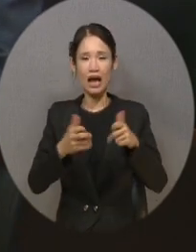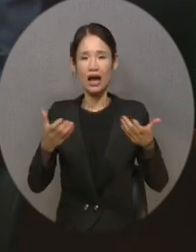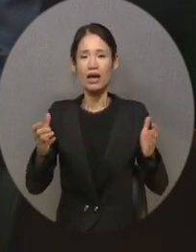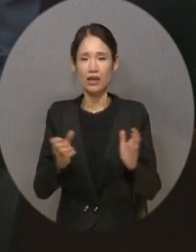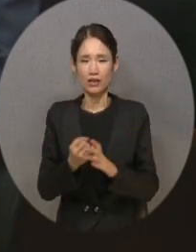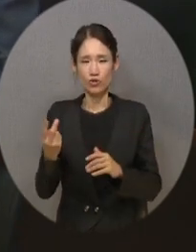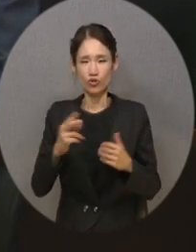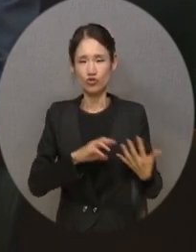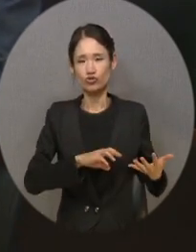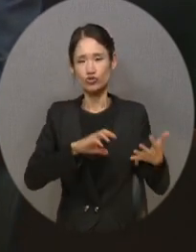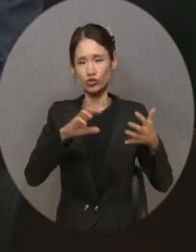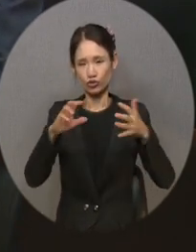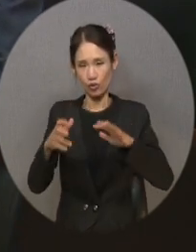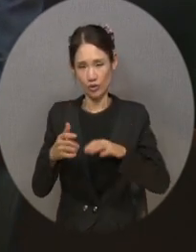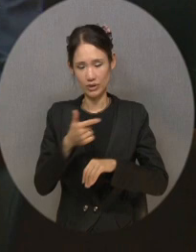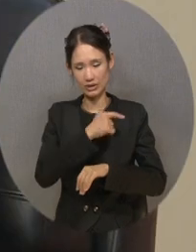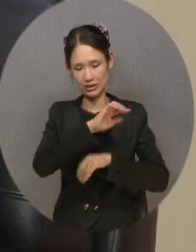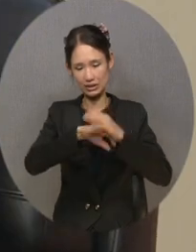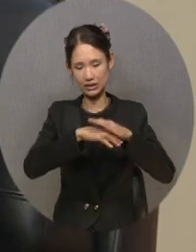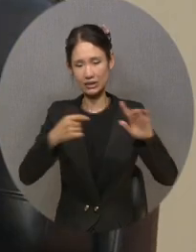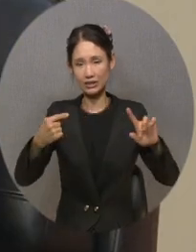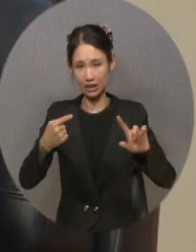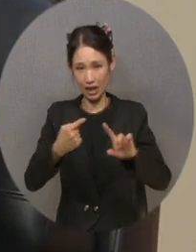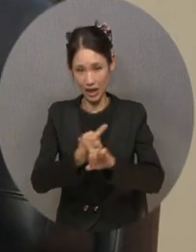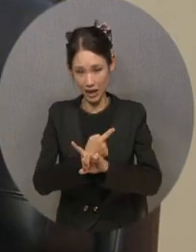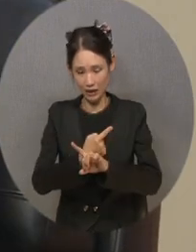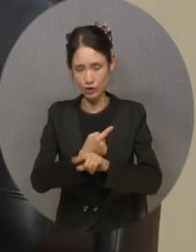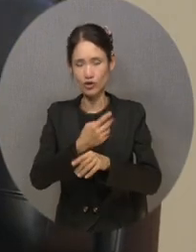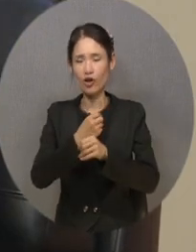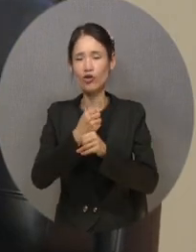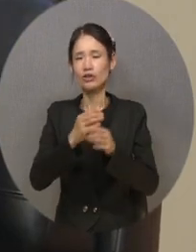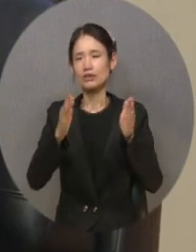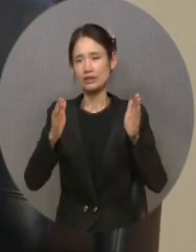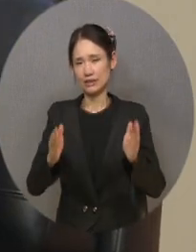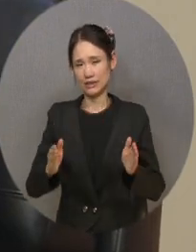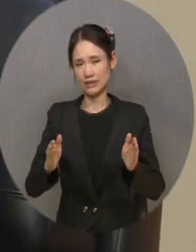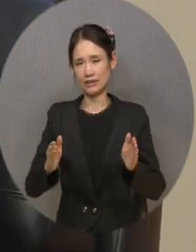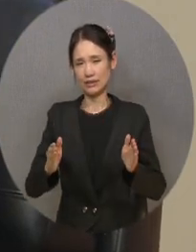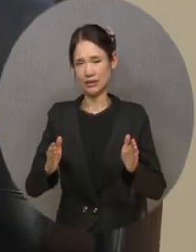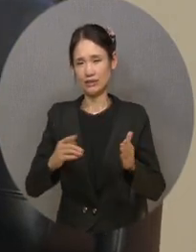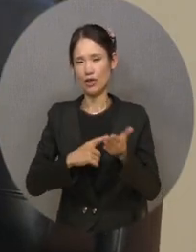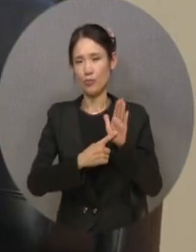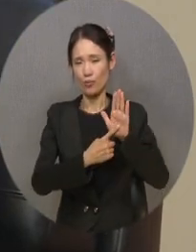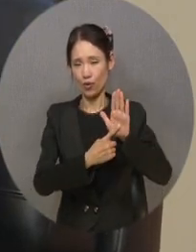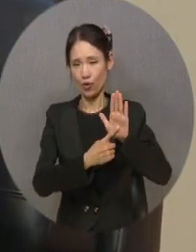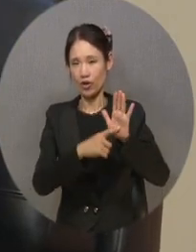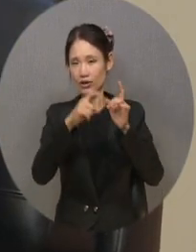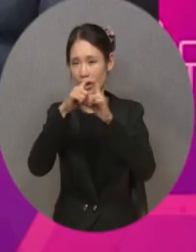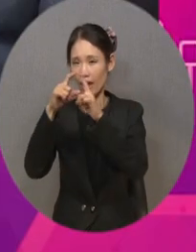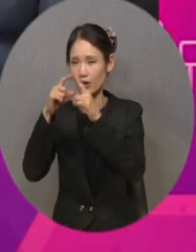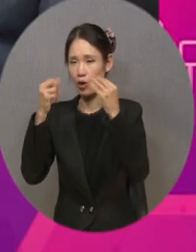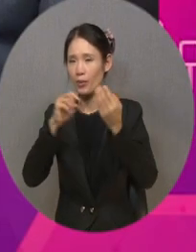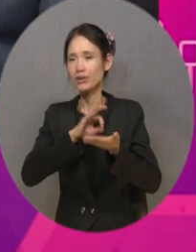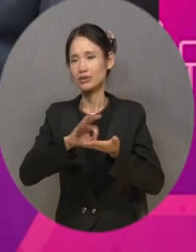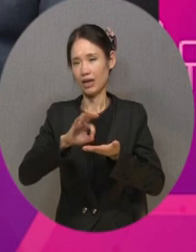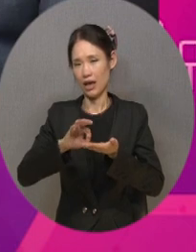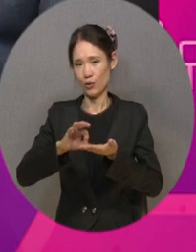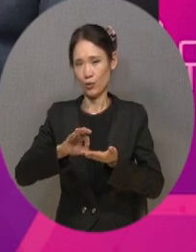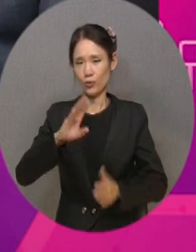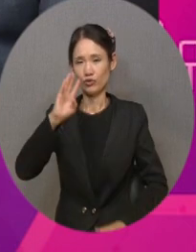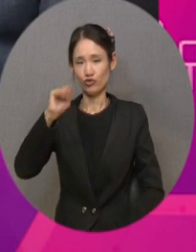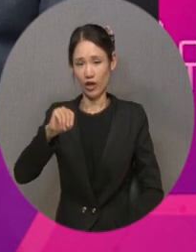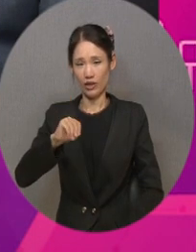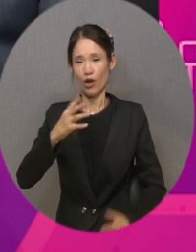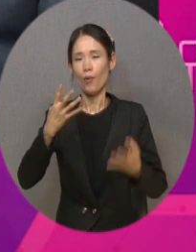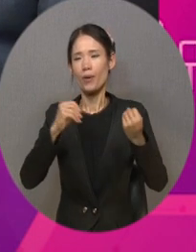장애계뿐 아니고 이제 국제적으로 일반적으로 우리가 그 대전환의 시기라는 표현을 많이 씁니다. UN에서도